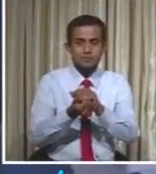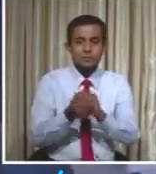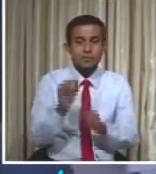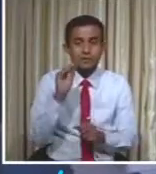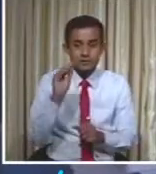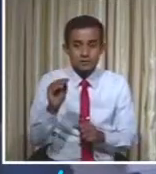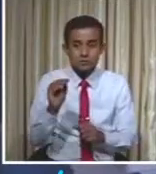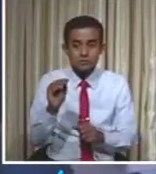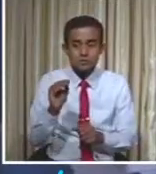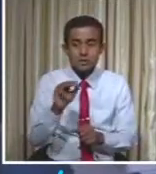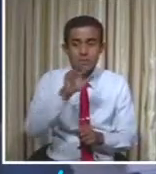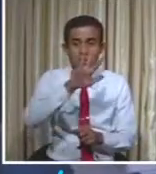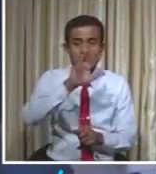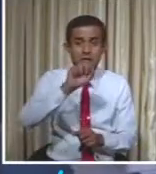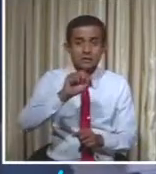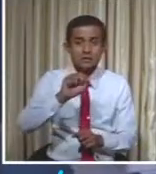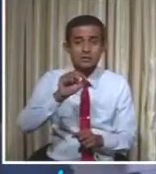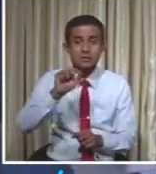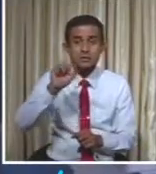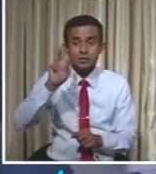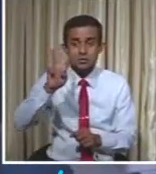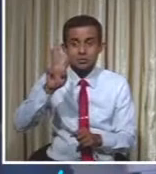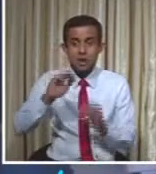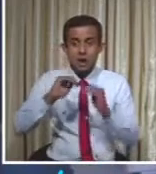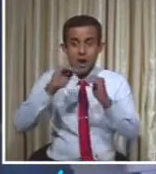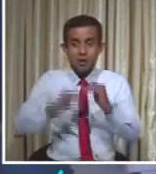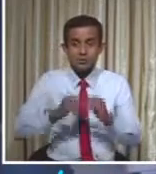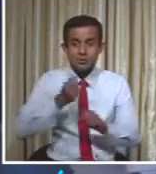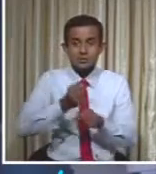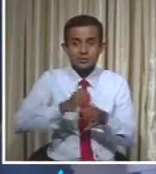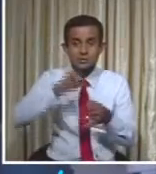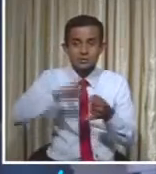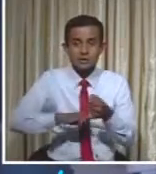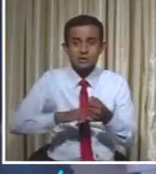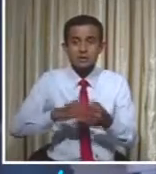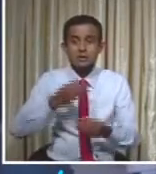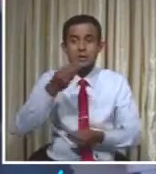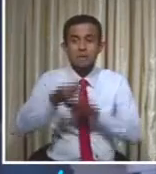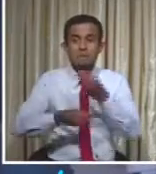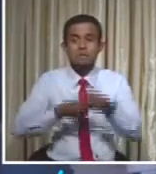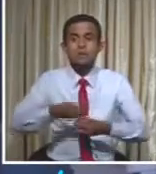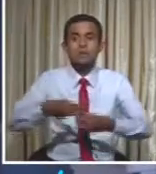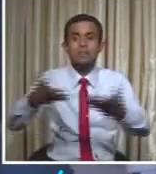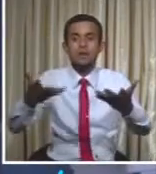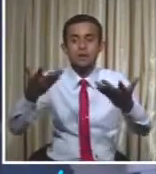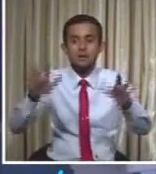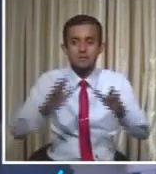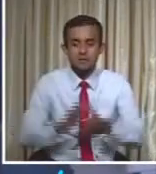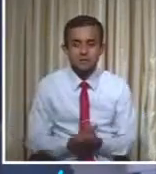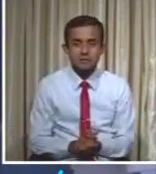නමුත්තර 9.3ට අඩු කරපු ගෑස් සිලින්ඩර් ඒ වෙනකොටත් වෙළඳපළට ප්‍රමාණයක් නිකුත් කරලා තිබුණා.